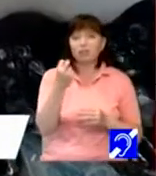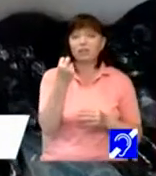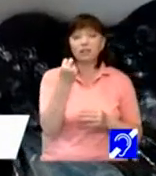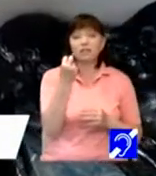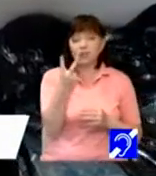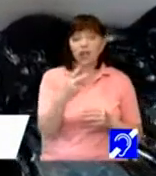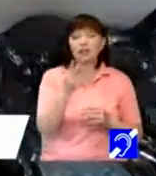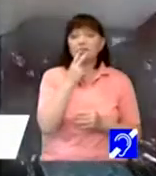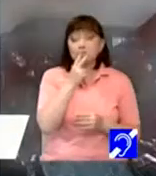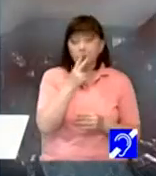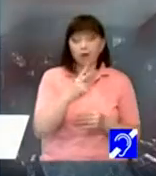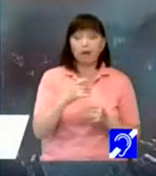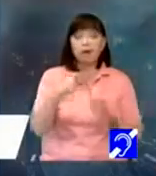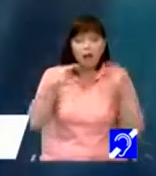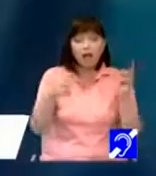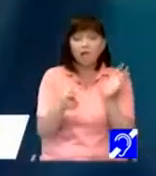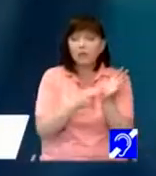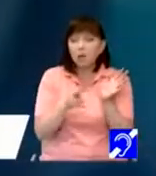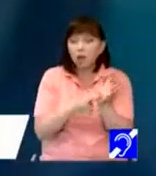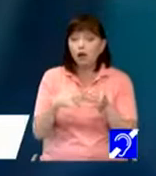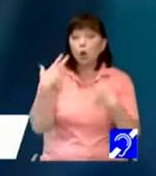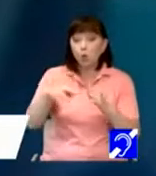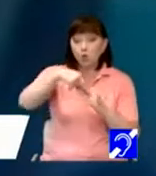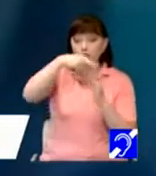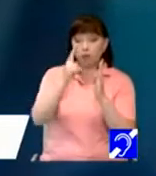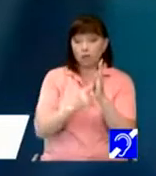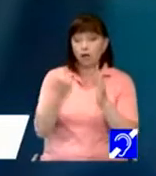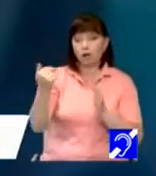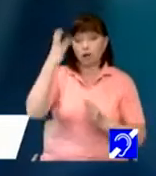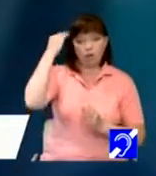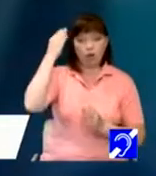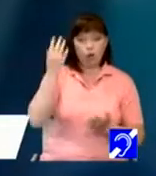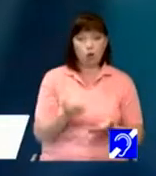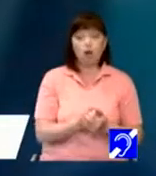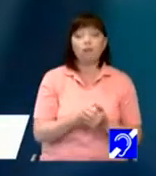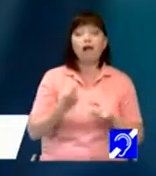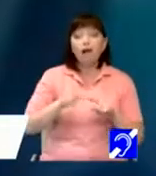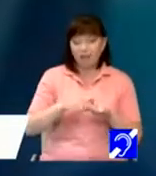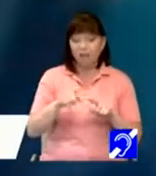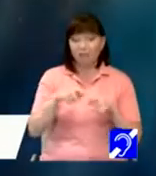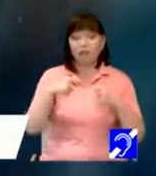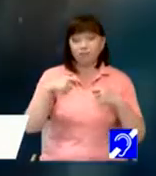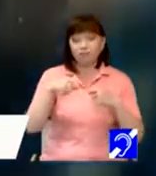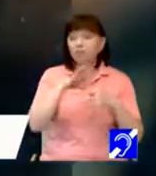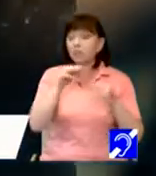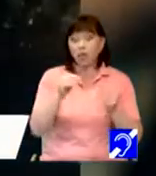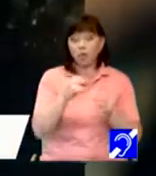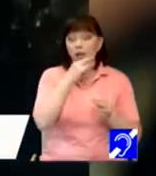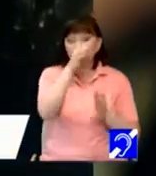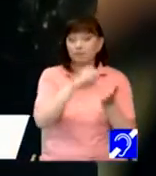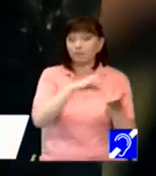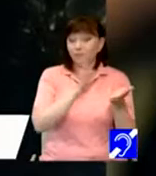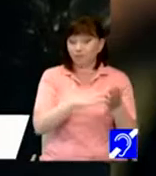3.312 pachete de țigări de diferite mărci cu timbru de accize al Republicii Moldova. Marfa nu a fost declarată